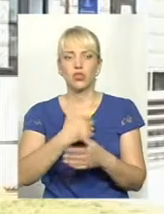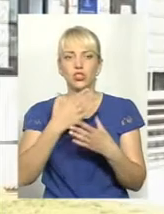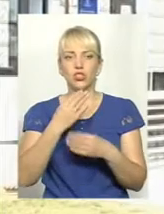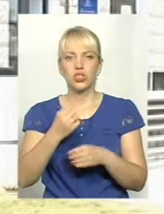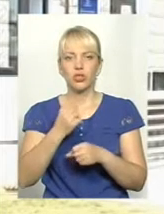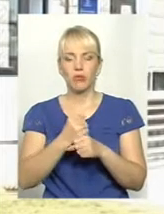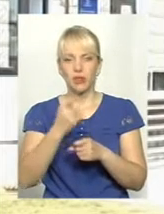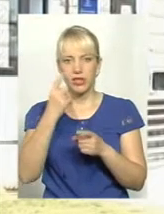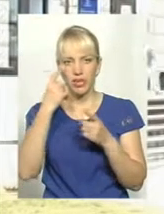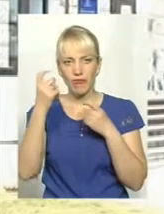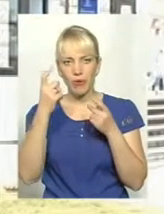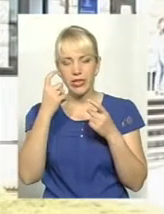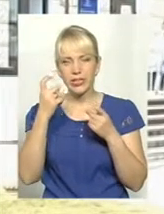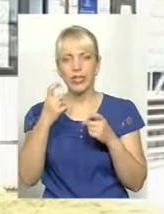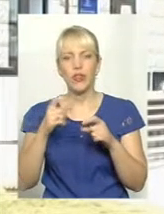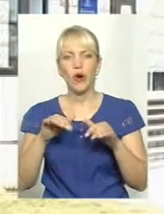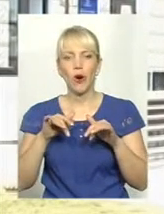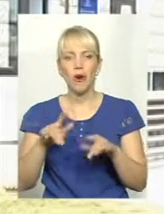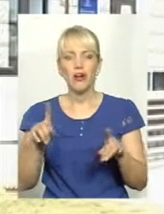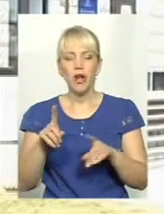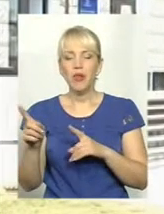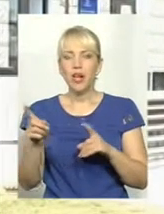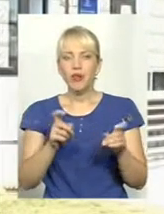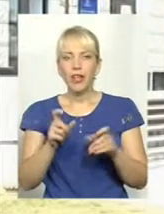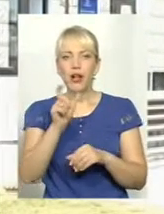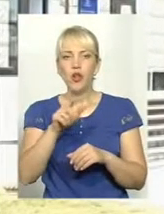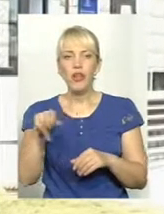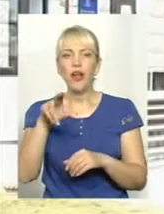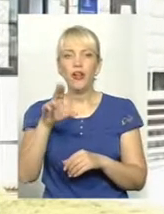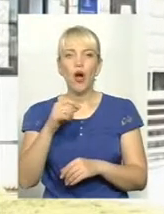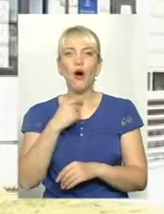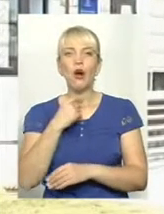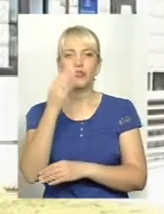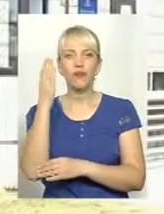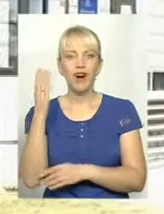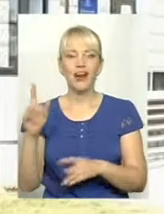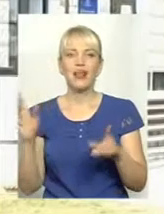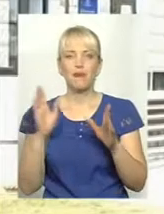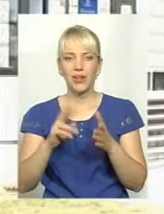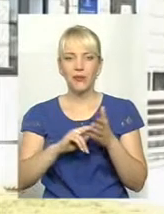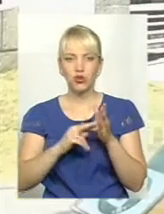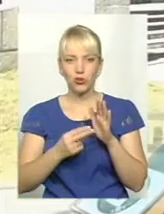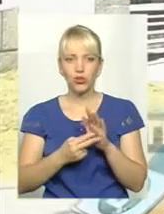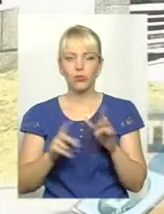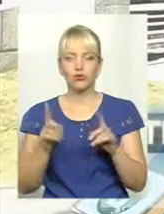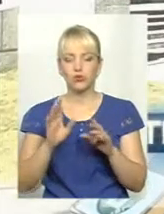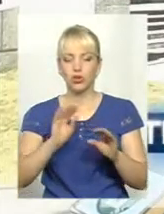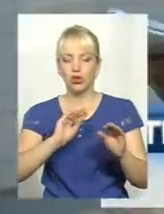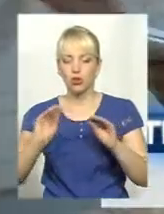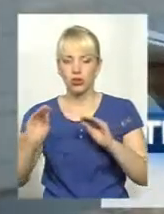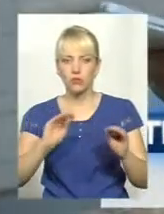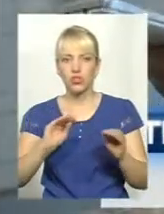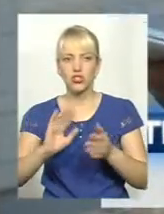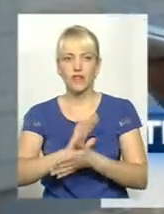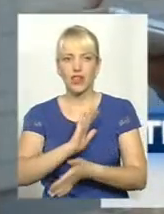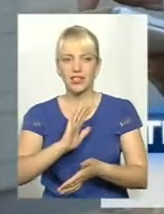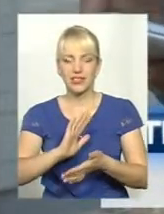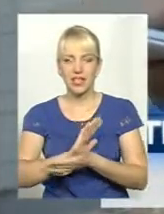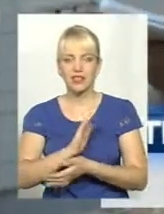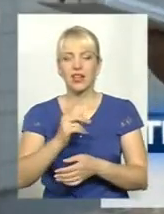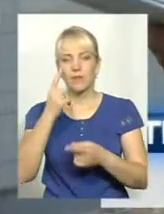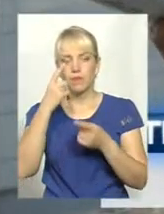на 22 голоси відстає перший варіант нового бренду. Той логотип, який буде обраний людьми, він буде затверджений.